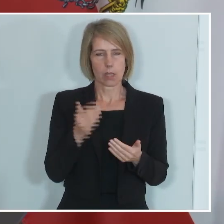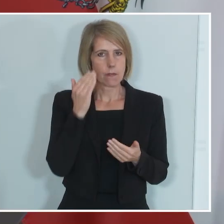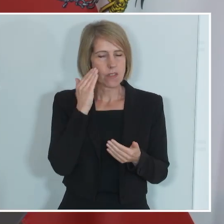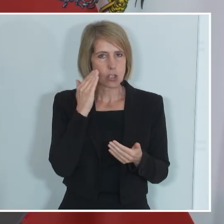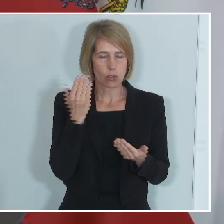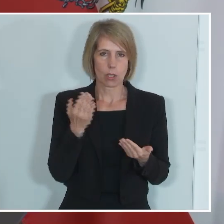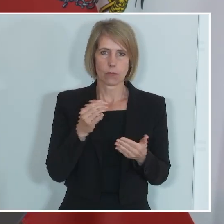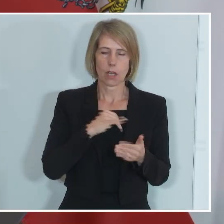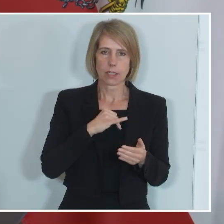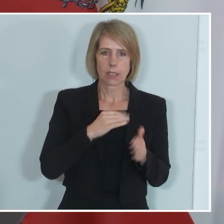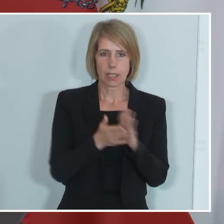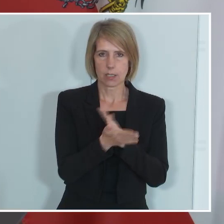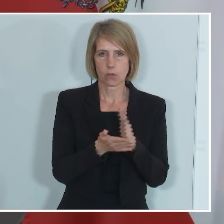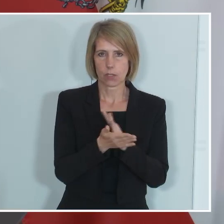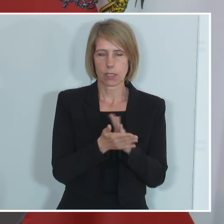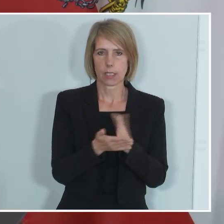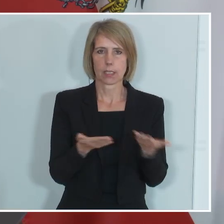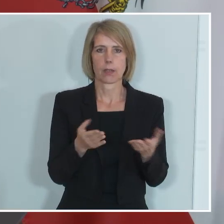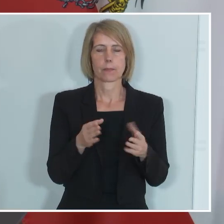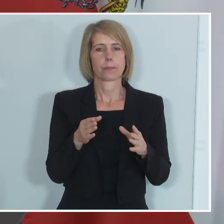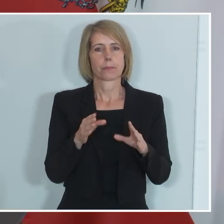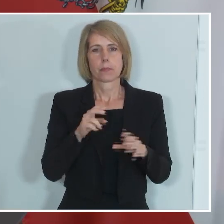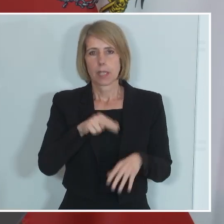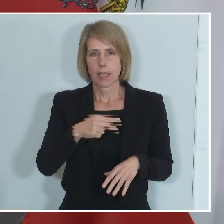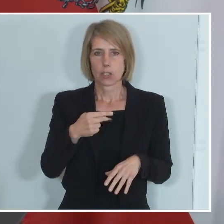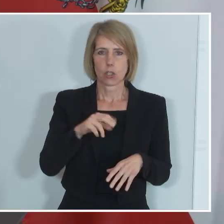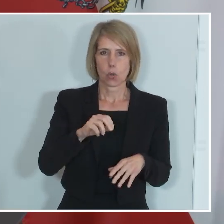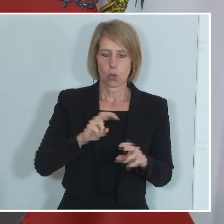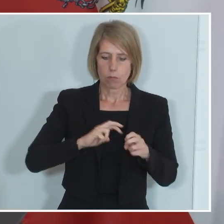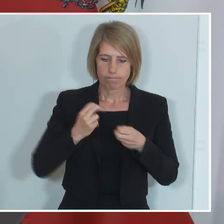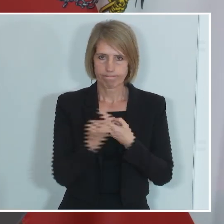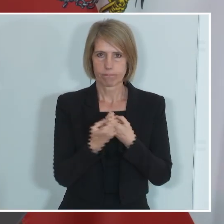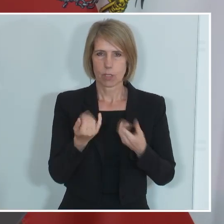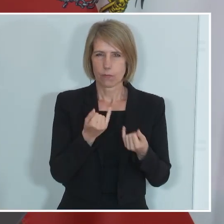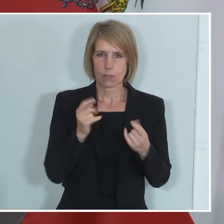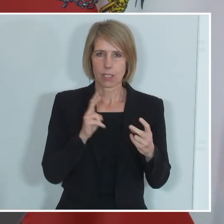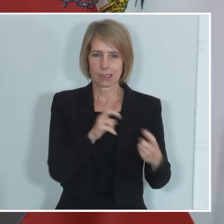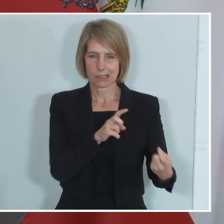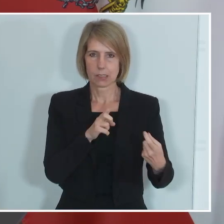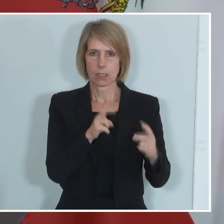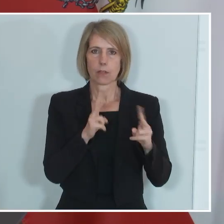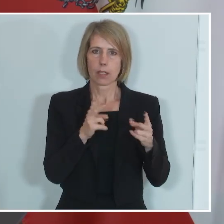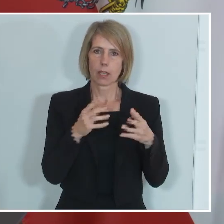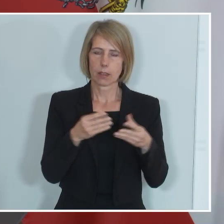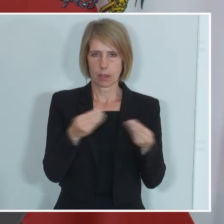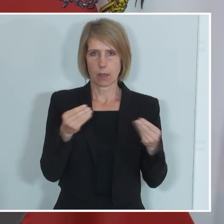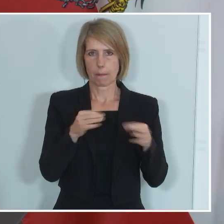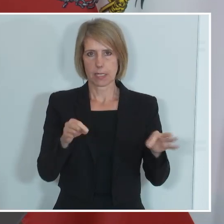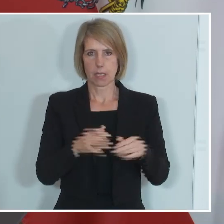Stakeholder, NGOs an den Tisch holen, um hier zu diskutieren, wie man dem begegnen kann. Das eine ist natürlich das Drehen